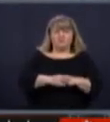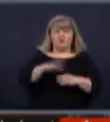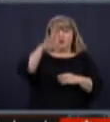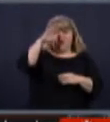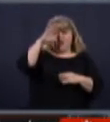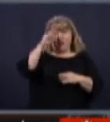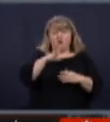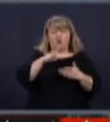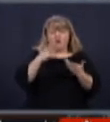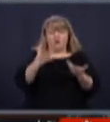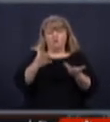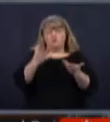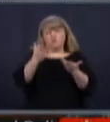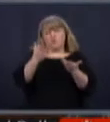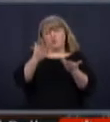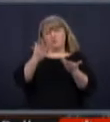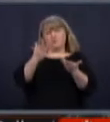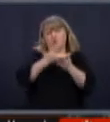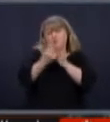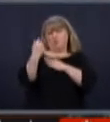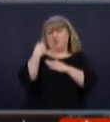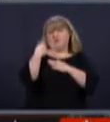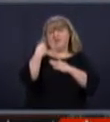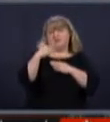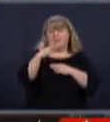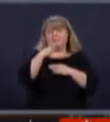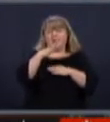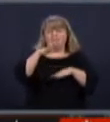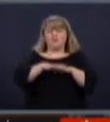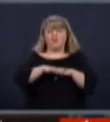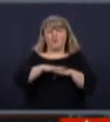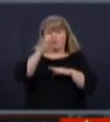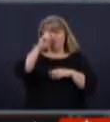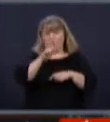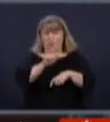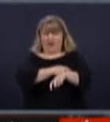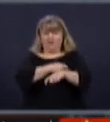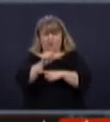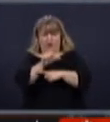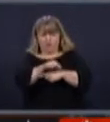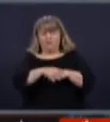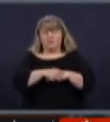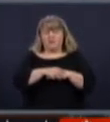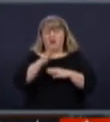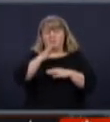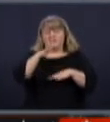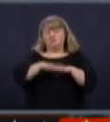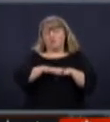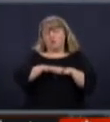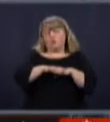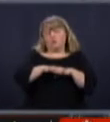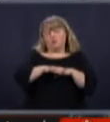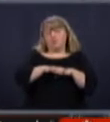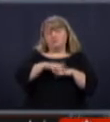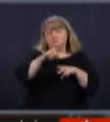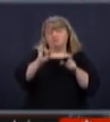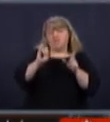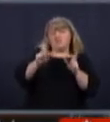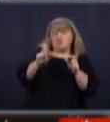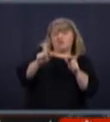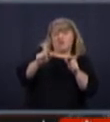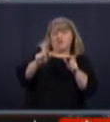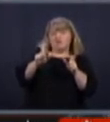plus, on a parlé du phénomène de l'immunité communautaire, là, l'immunité dans la population qui venait avec les